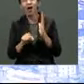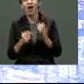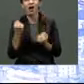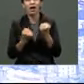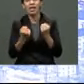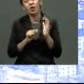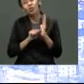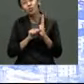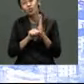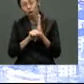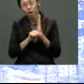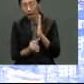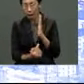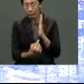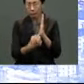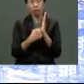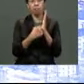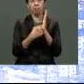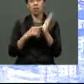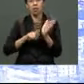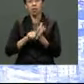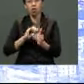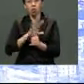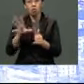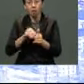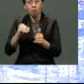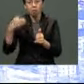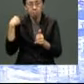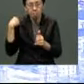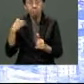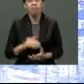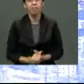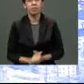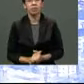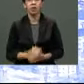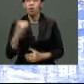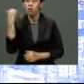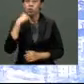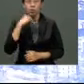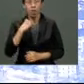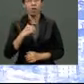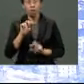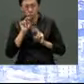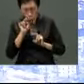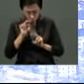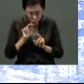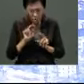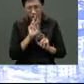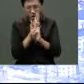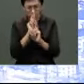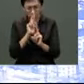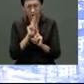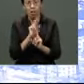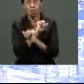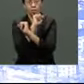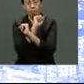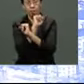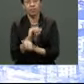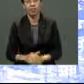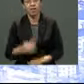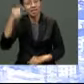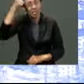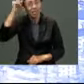งตอนนี้ก็ยังมีอย่างนี้อยู่บ้างซึ่งก็นำเรียนว่าทุกอย่างจะต้องอยู่ในการเฝ้าระวังทั้งสิ้นแต่14วันเบาใ